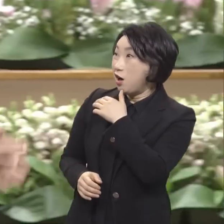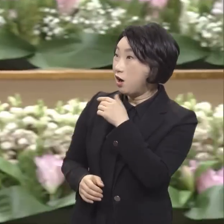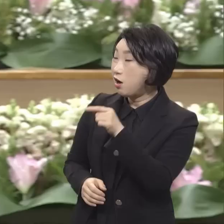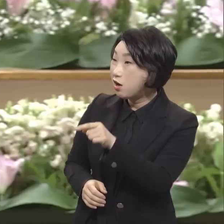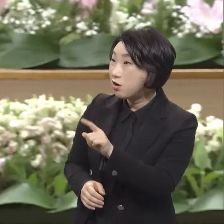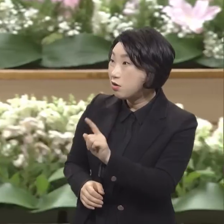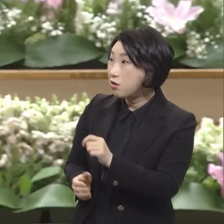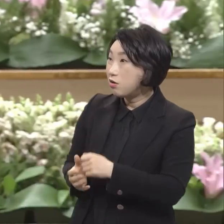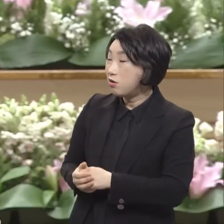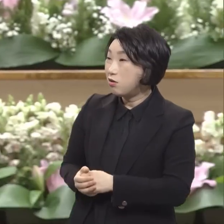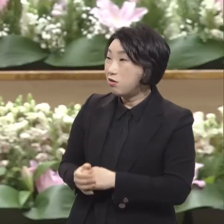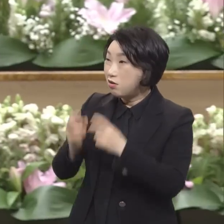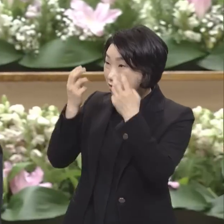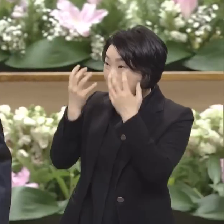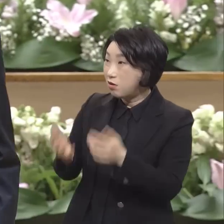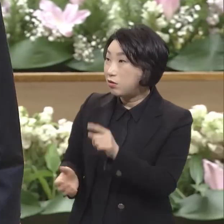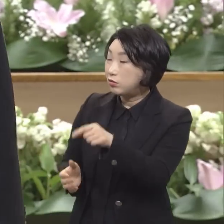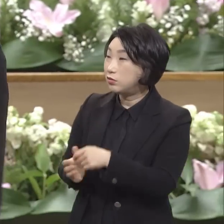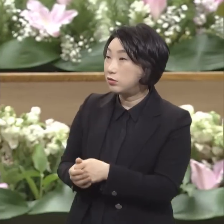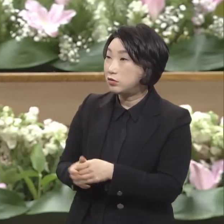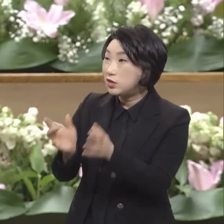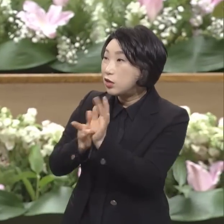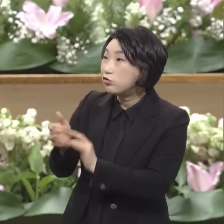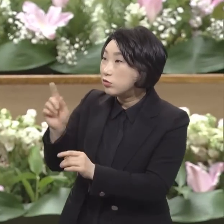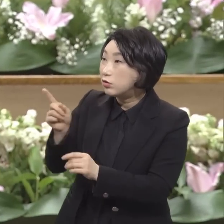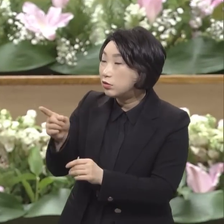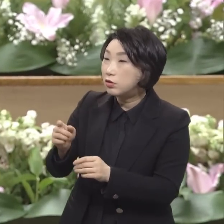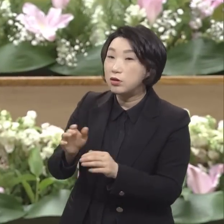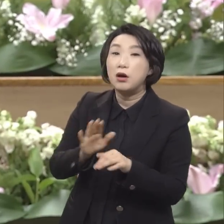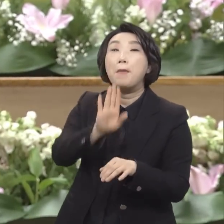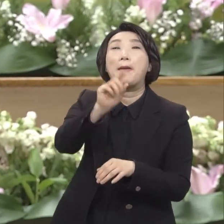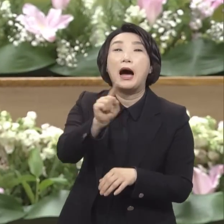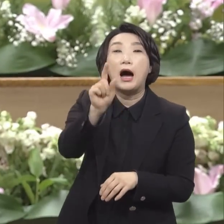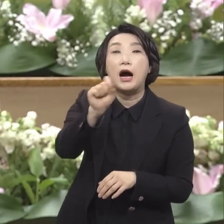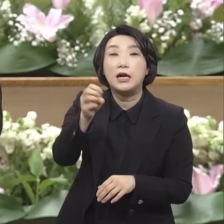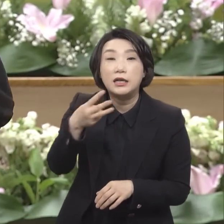야, 저 사람이 바알세불,